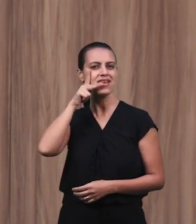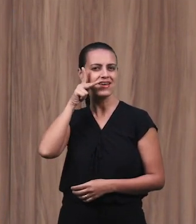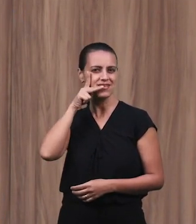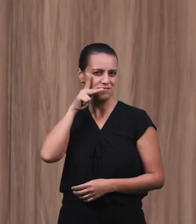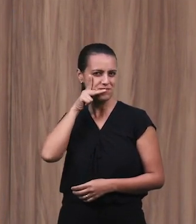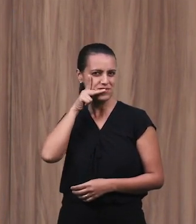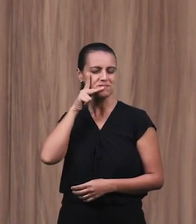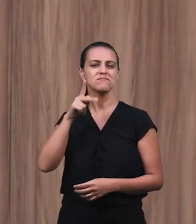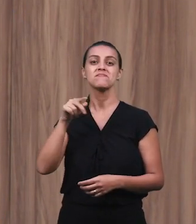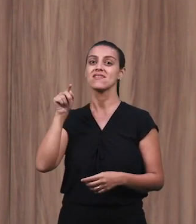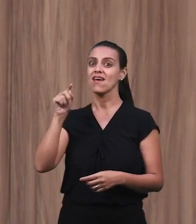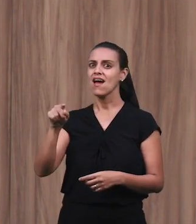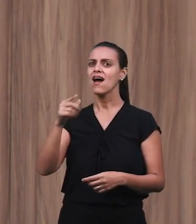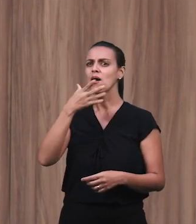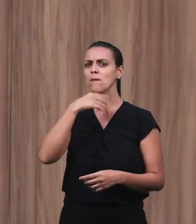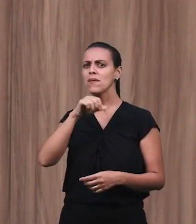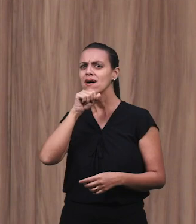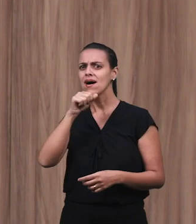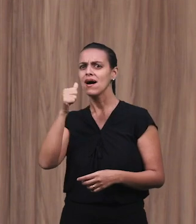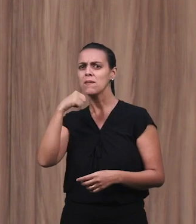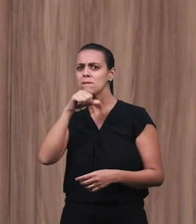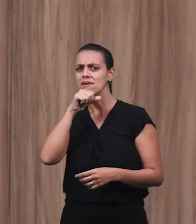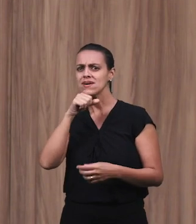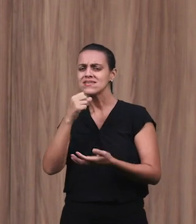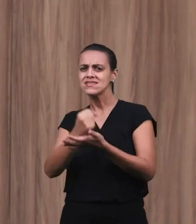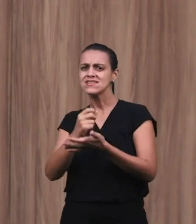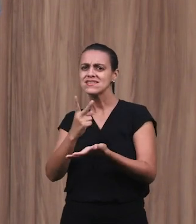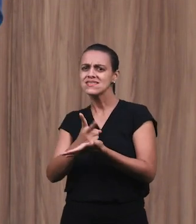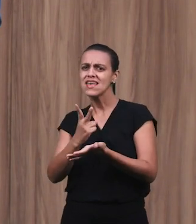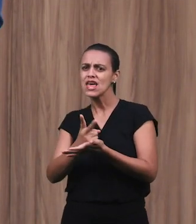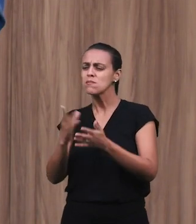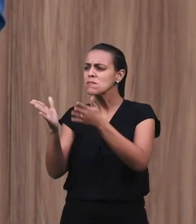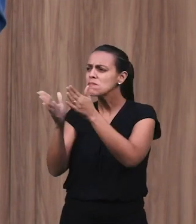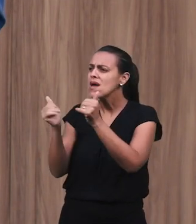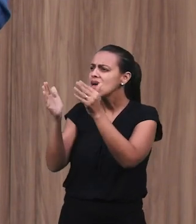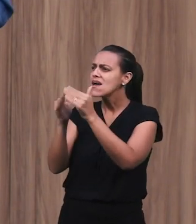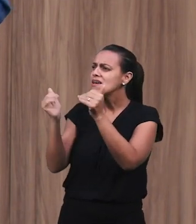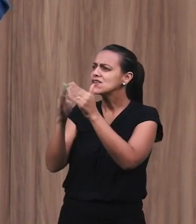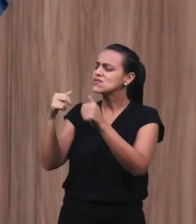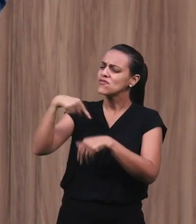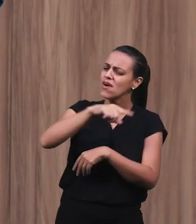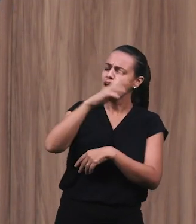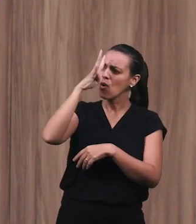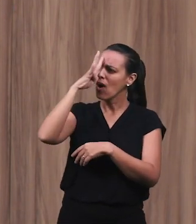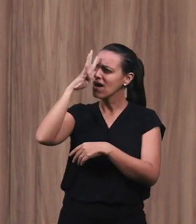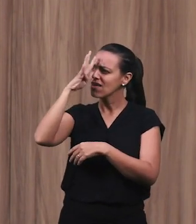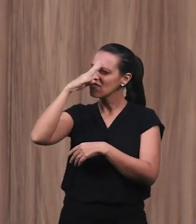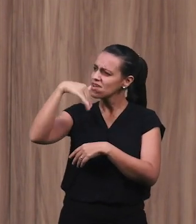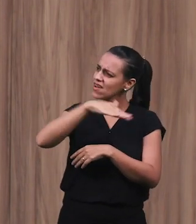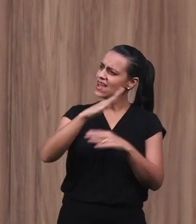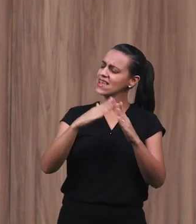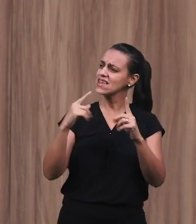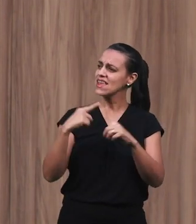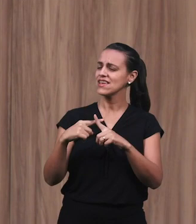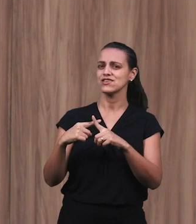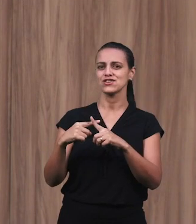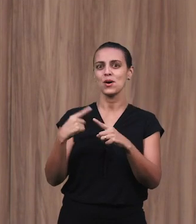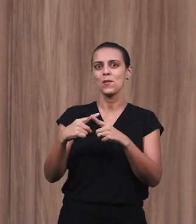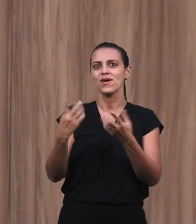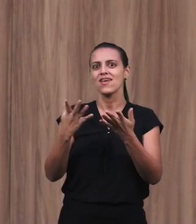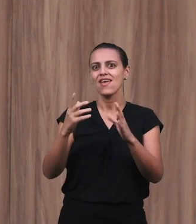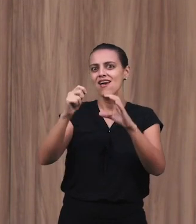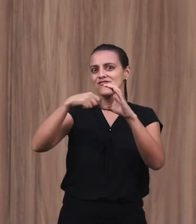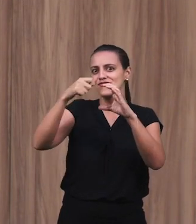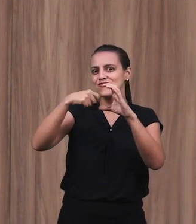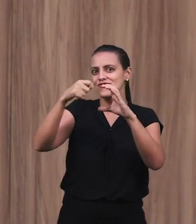que pendant toute la semaine, les petits ont supplié qu'on l'amène le vendredi à l'église, car ils allaient enregistrer une vidéo pour